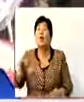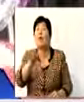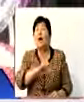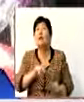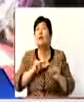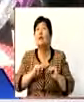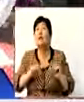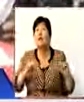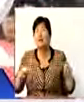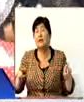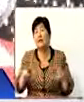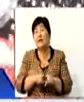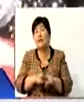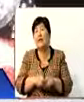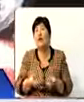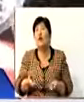директорға және де